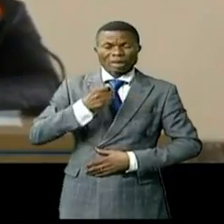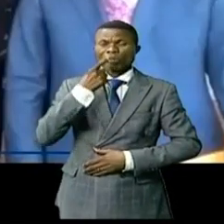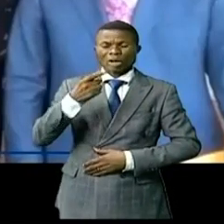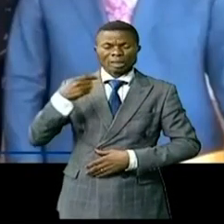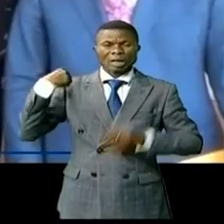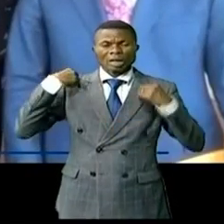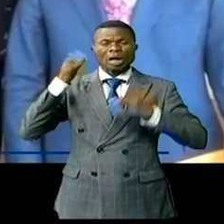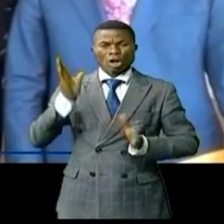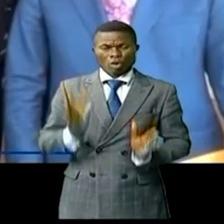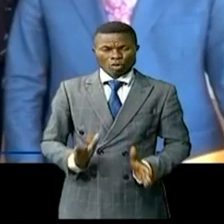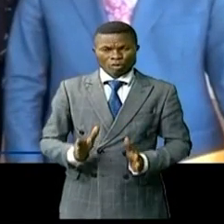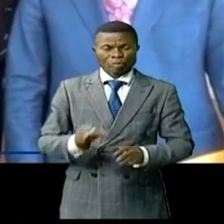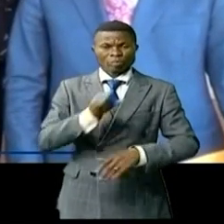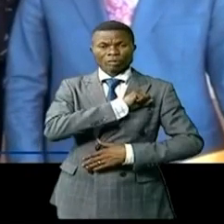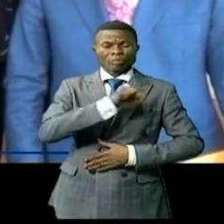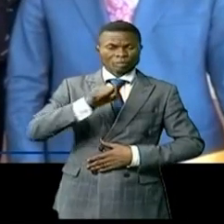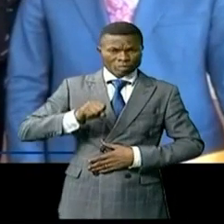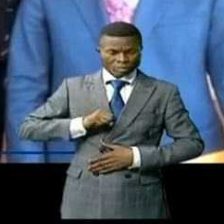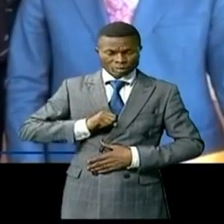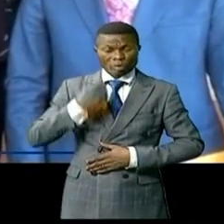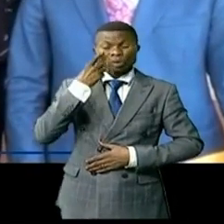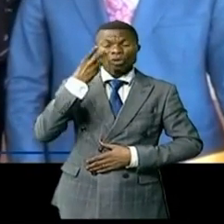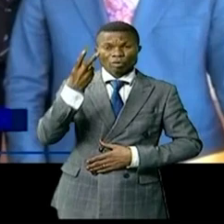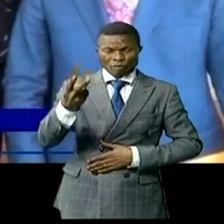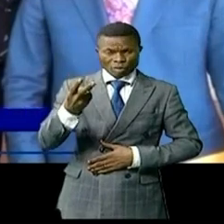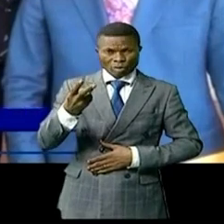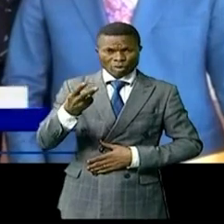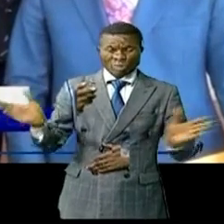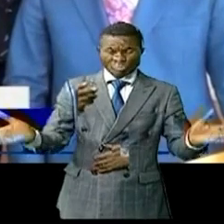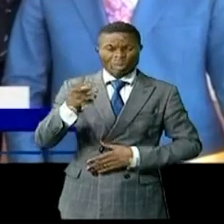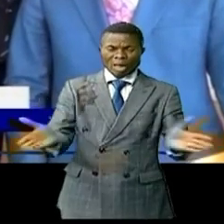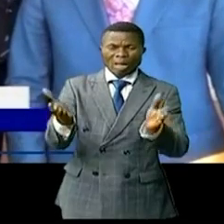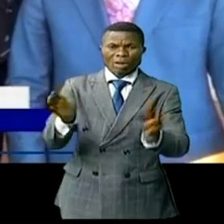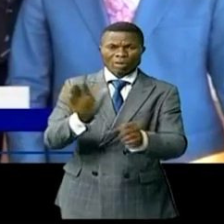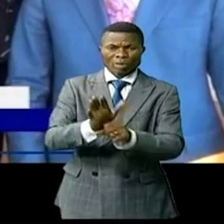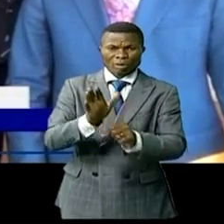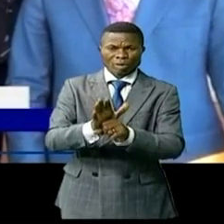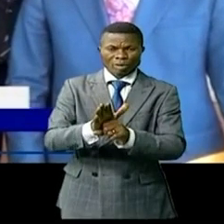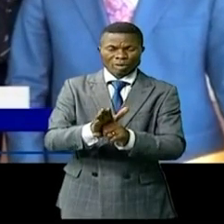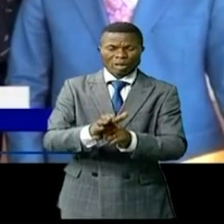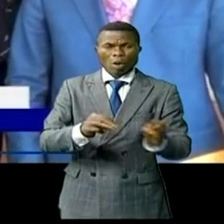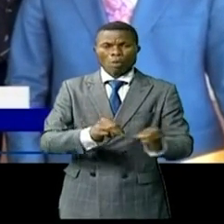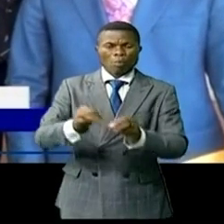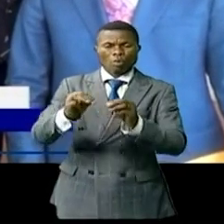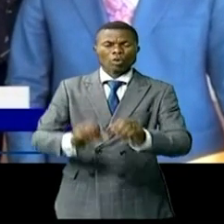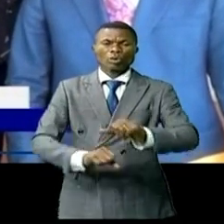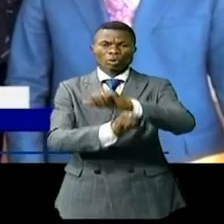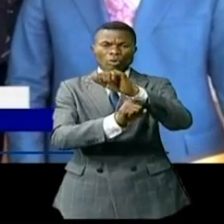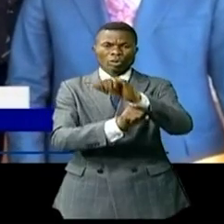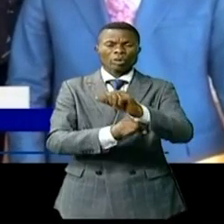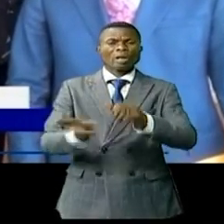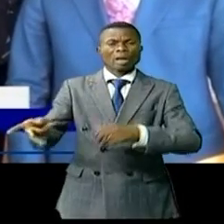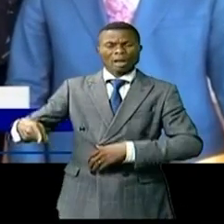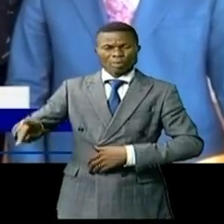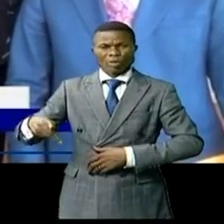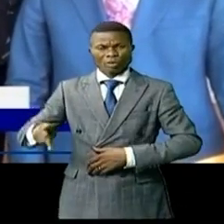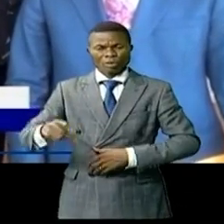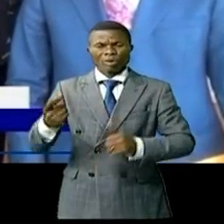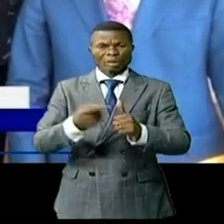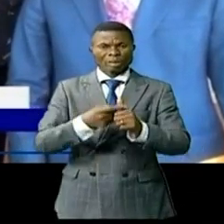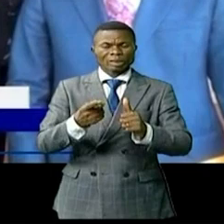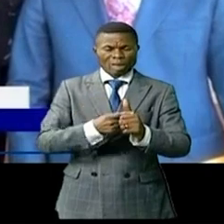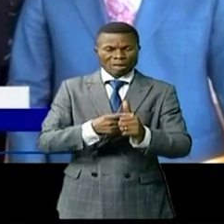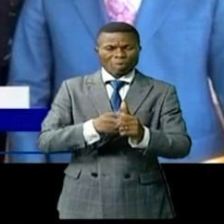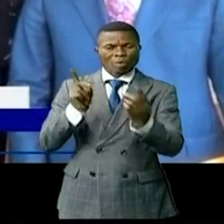gouverneur. Le Sénat a trouvé qu'il fallait qu'il renforce son mécanisme d'accompagner les provinces. Il fallait